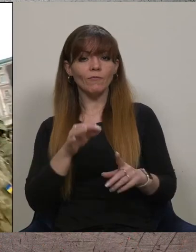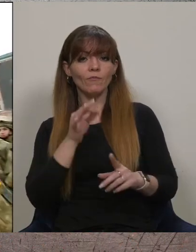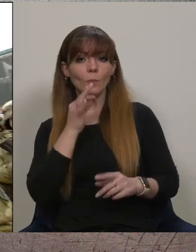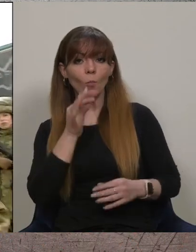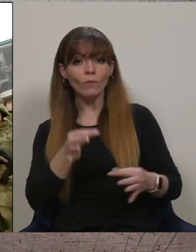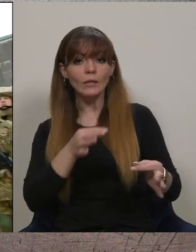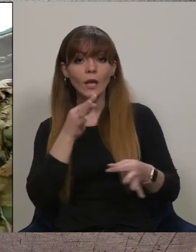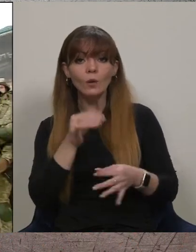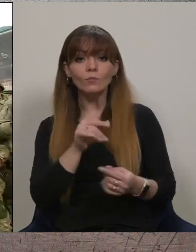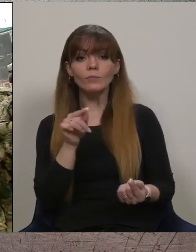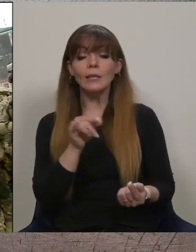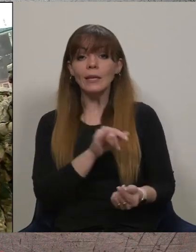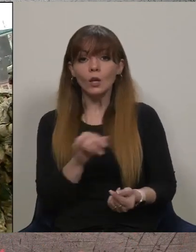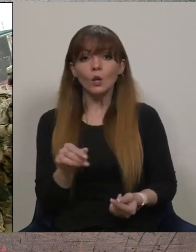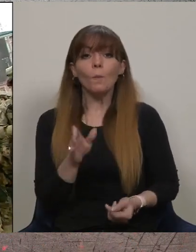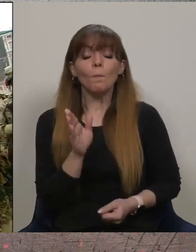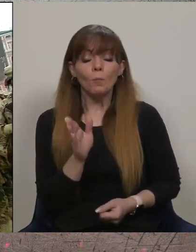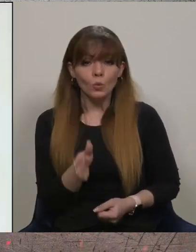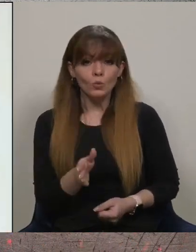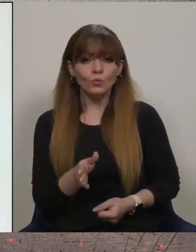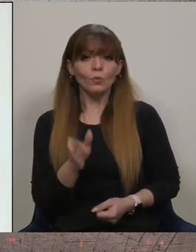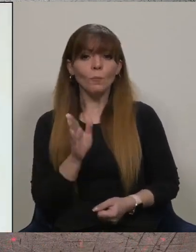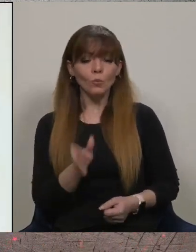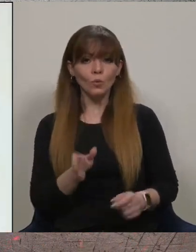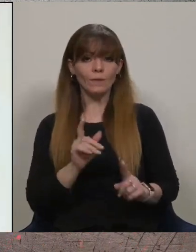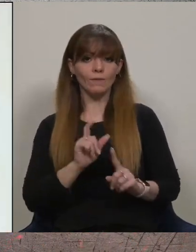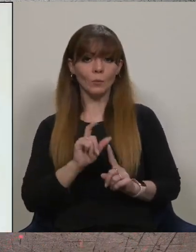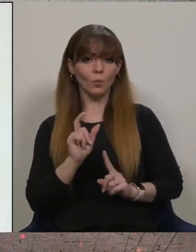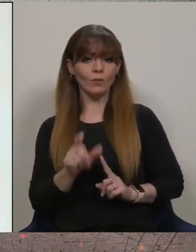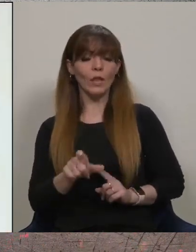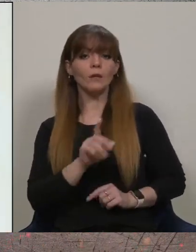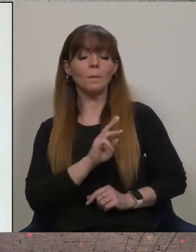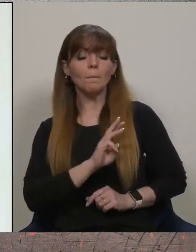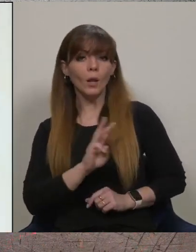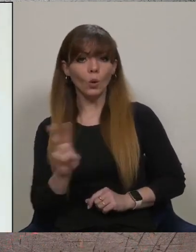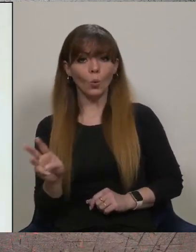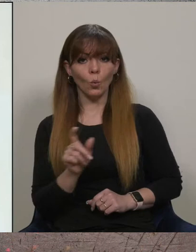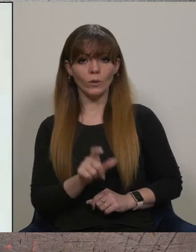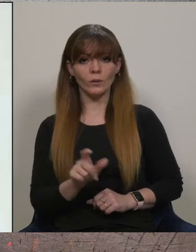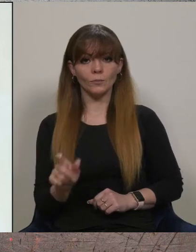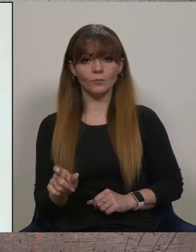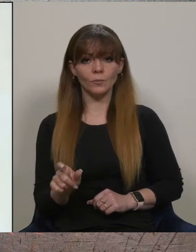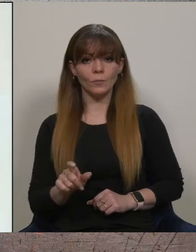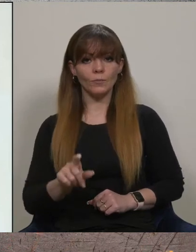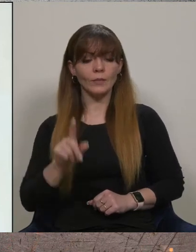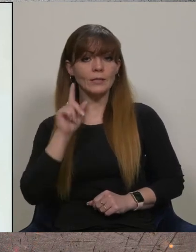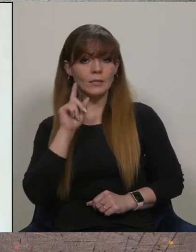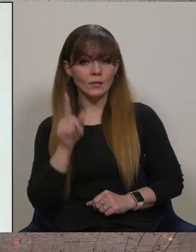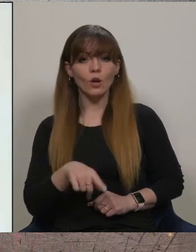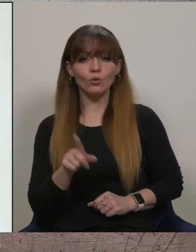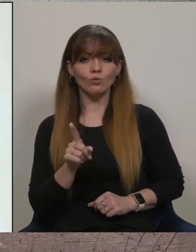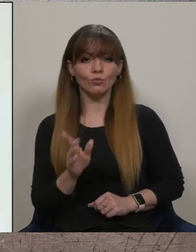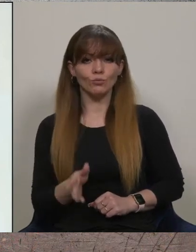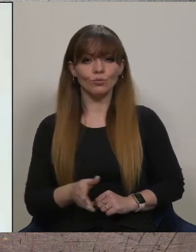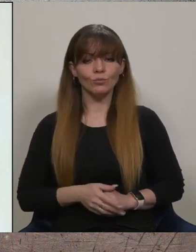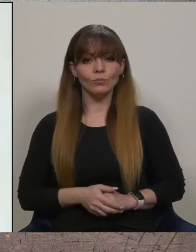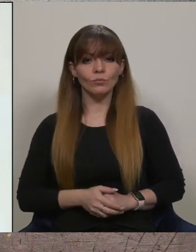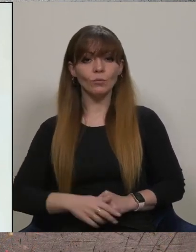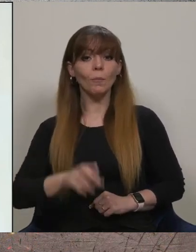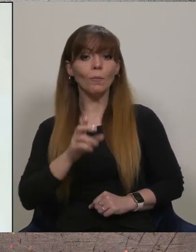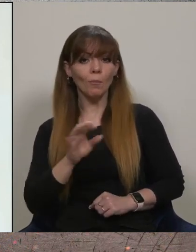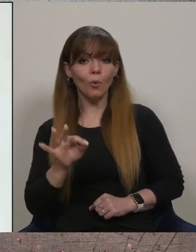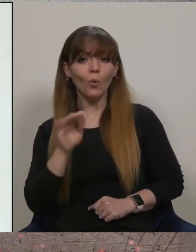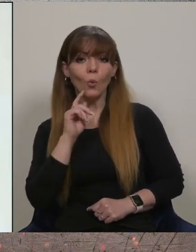і будуть відповідати мільйони. Знаю, що будуть, бо